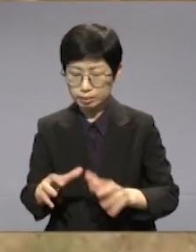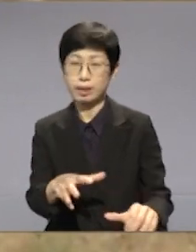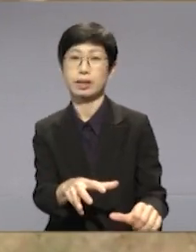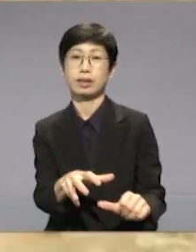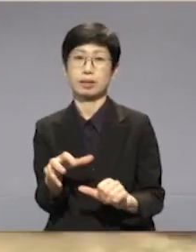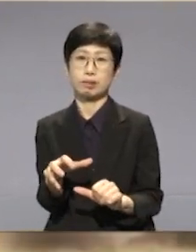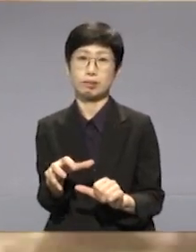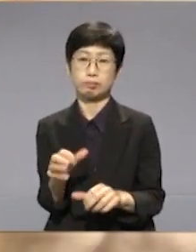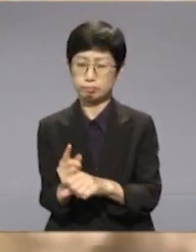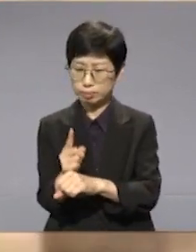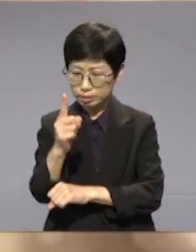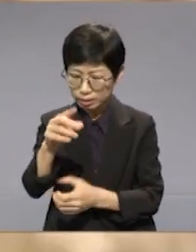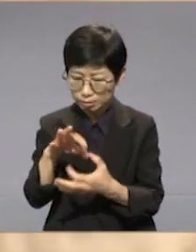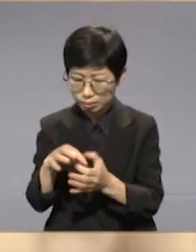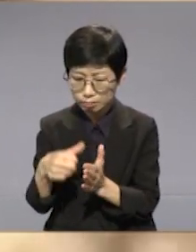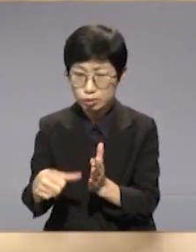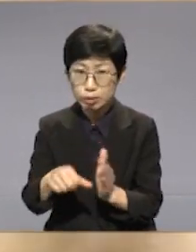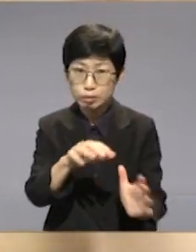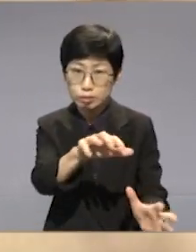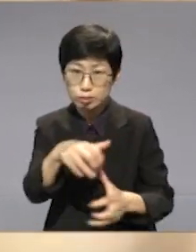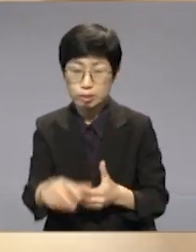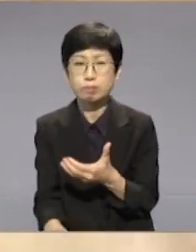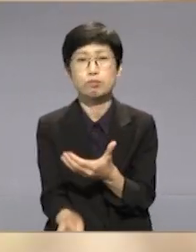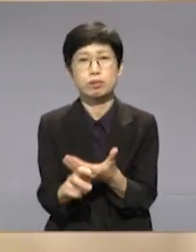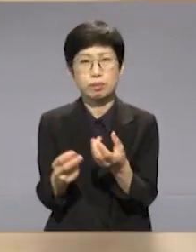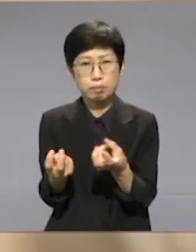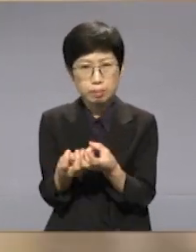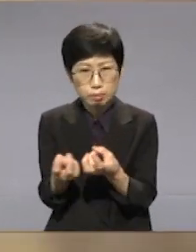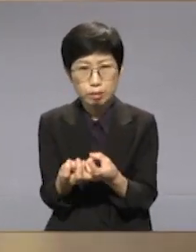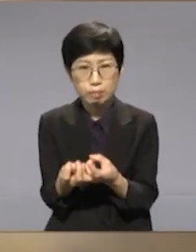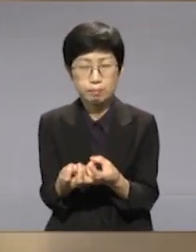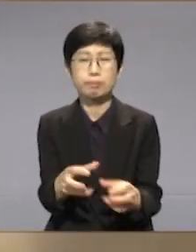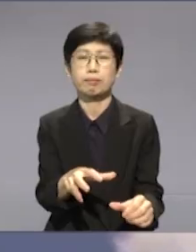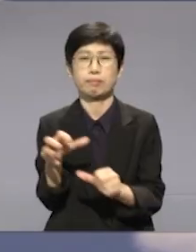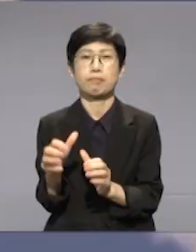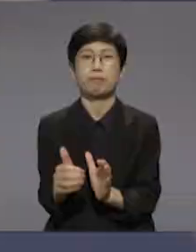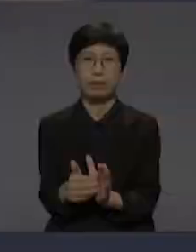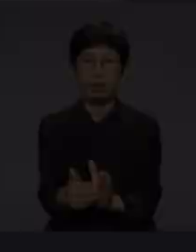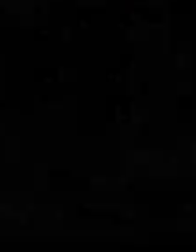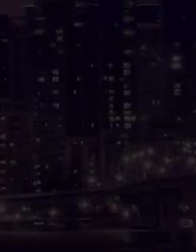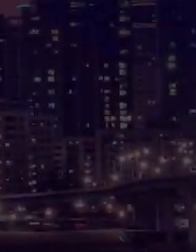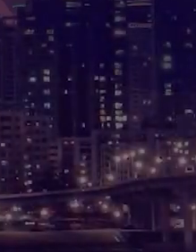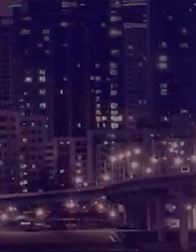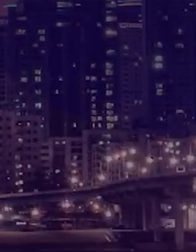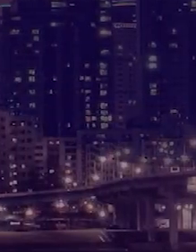우회해 미사일 부품을 수입하는 불법 네트워크를 구축한 것으로 알려지고 있습니다.